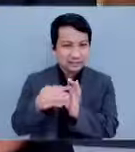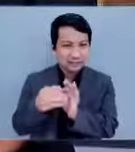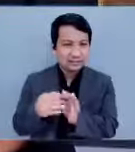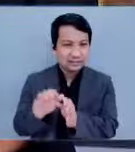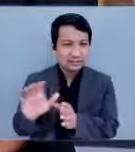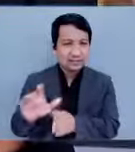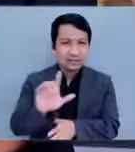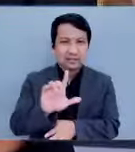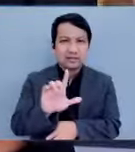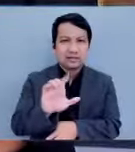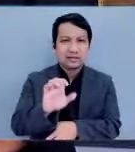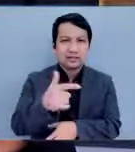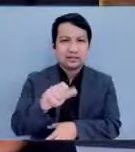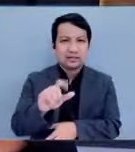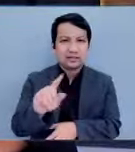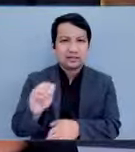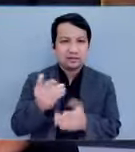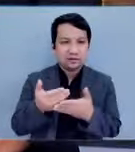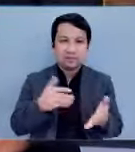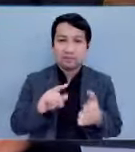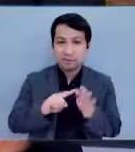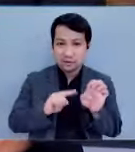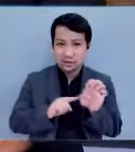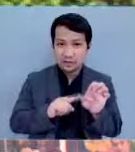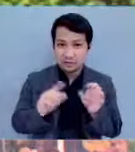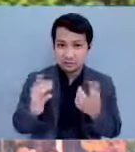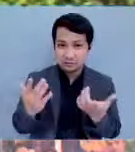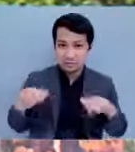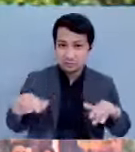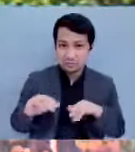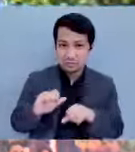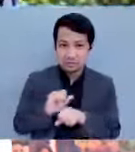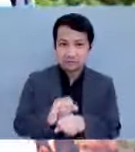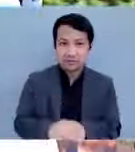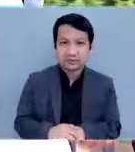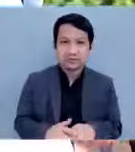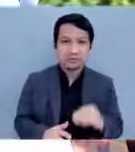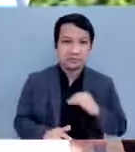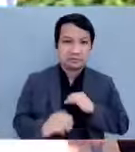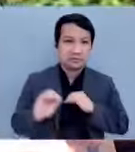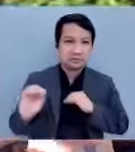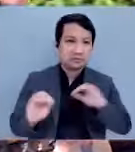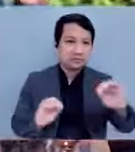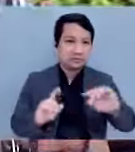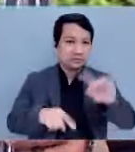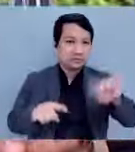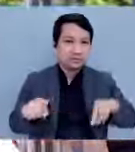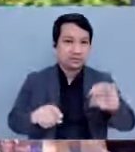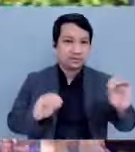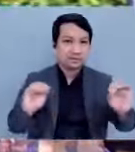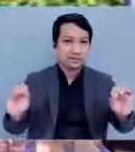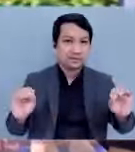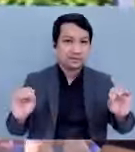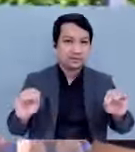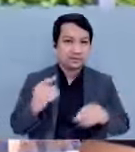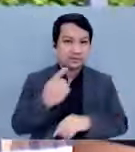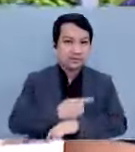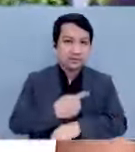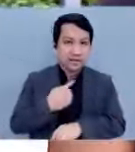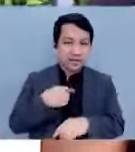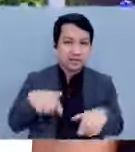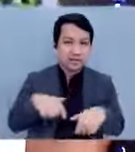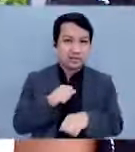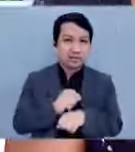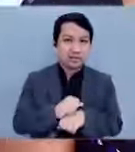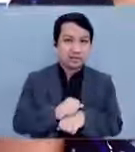ano yung mga pinagkakaabalahan niyo pang iba? Ayan po. So kami po, meron din po kaming magkakaibang day job. Ako po, theater